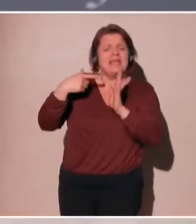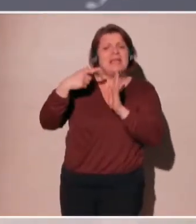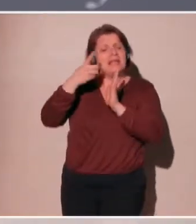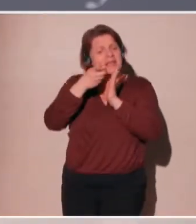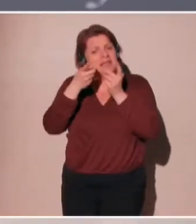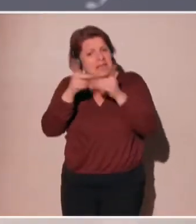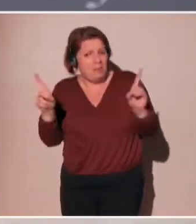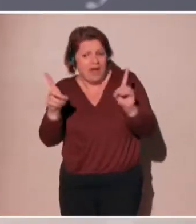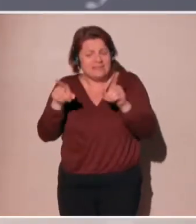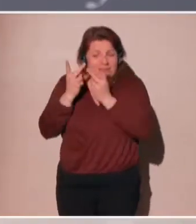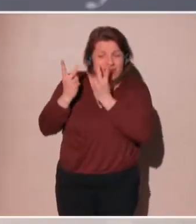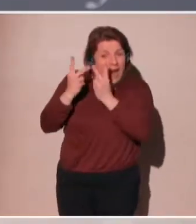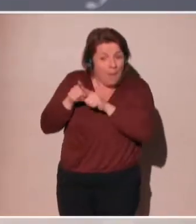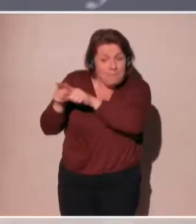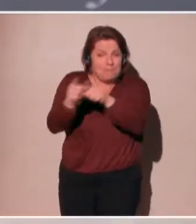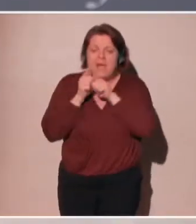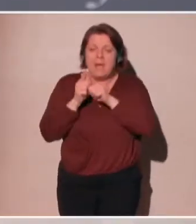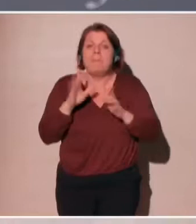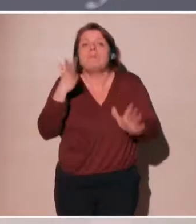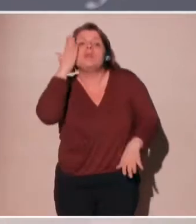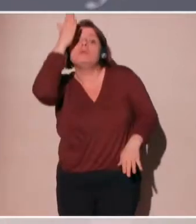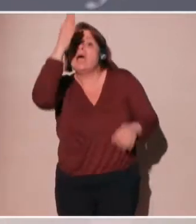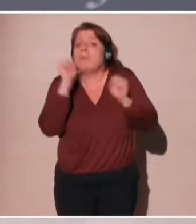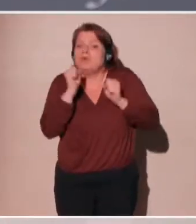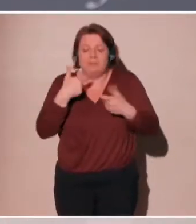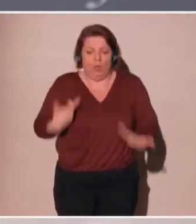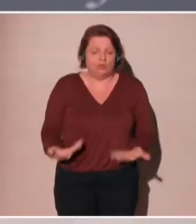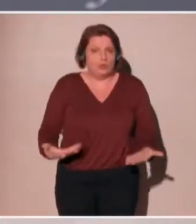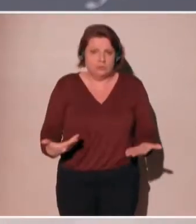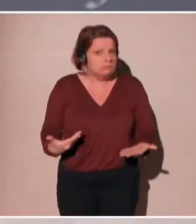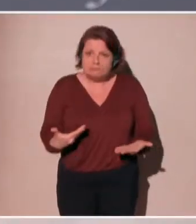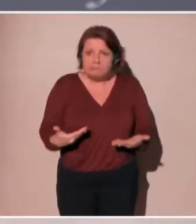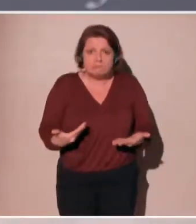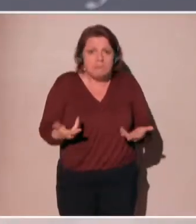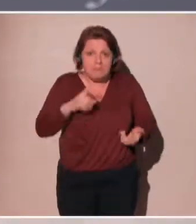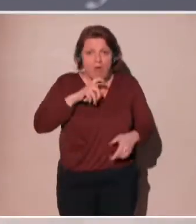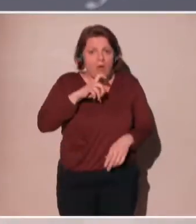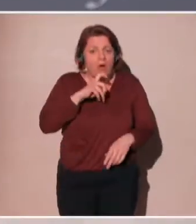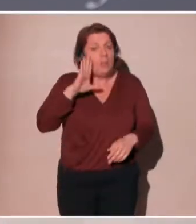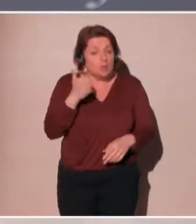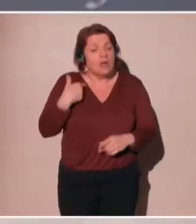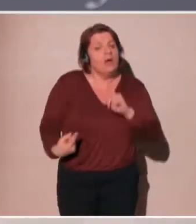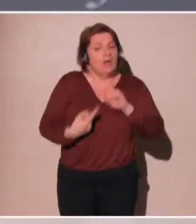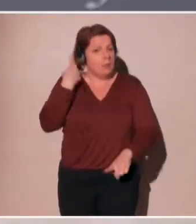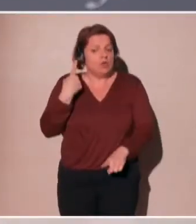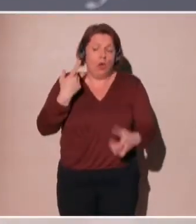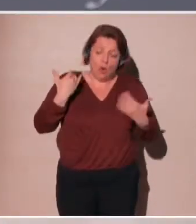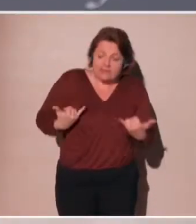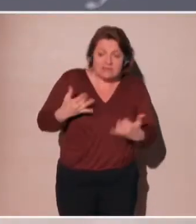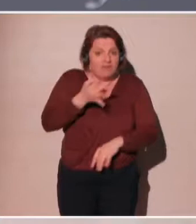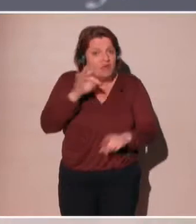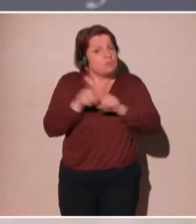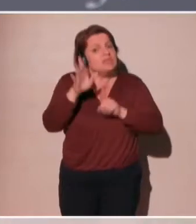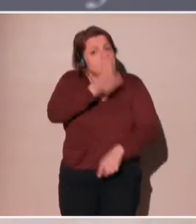Peut-être ça sera le cas un jour, mais aujourd'hui, à ma connaissance, ça ne l'est pas. Et donc, je pense que c'est vraiment important qu'on définisse en France et peut-être en